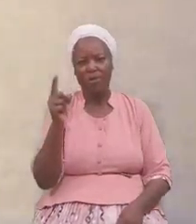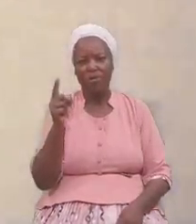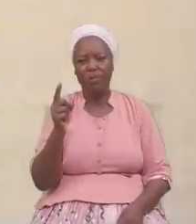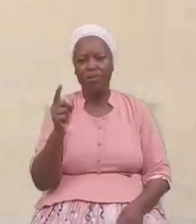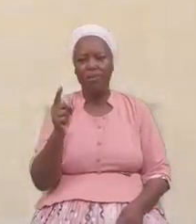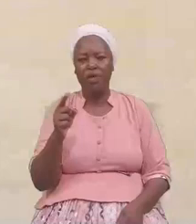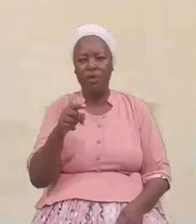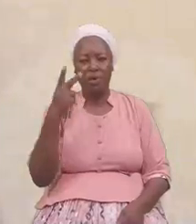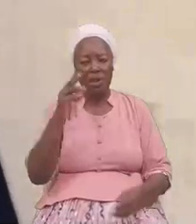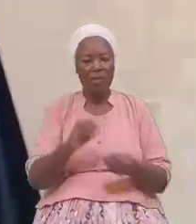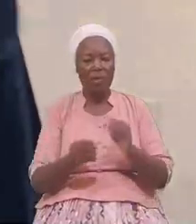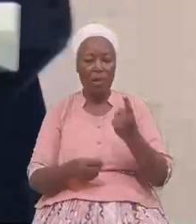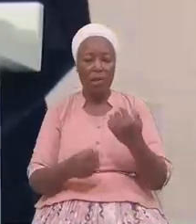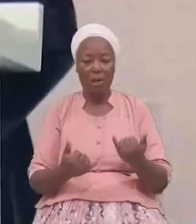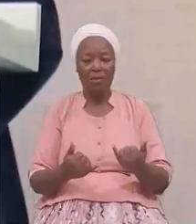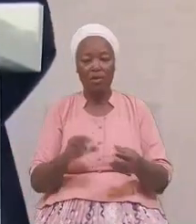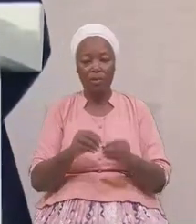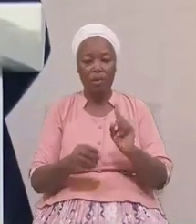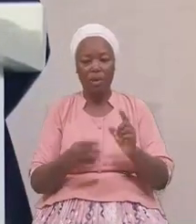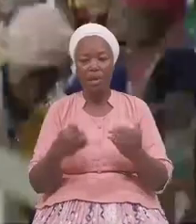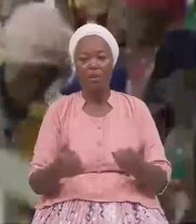Revenons au premier point maintenant.